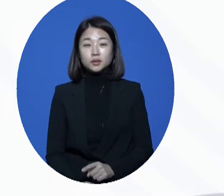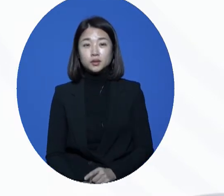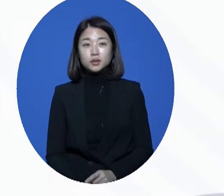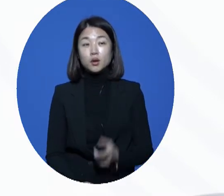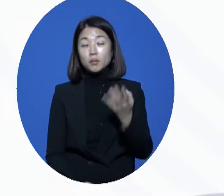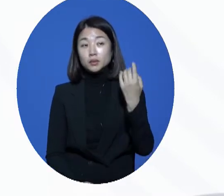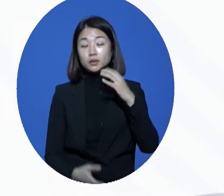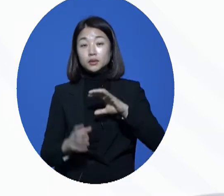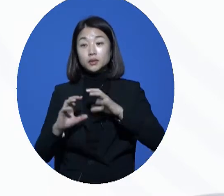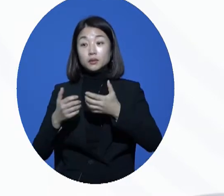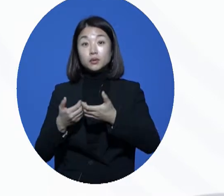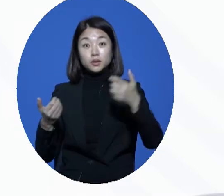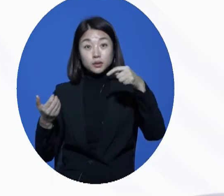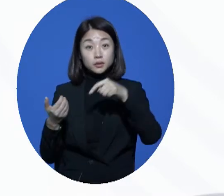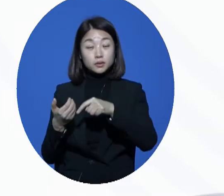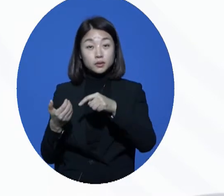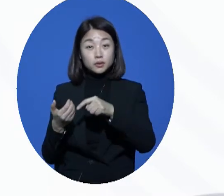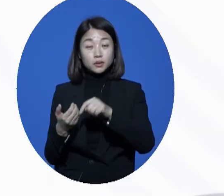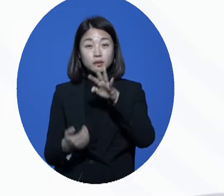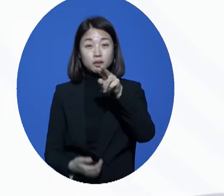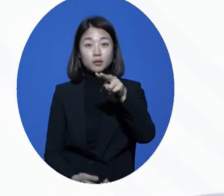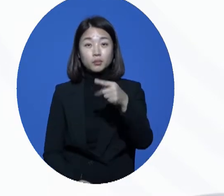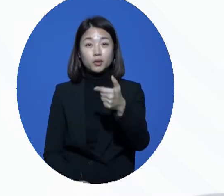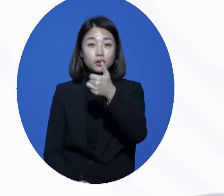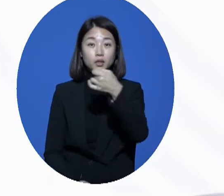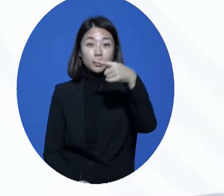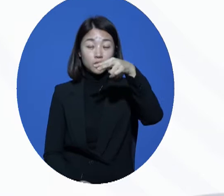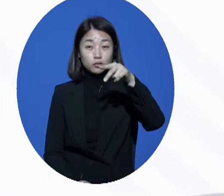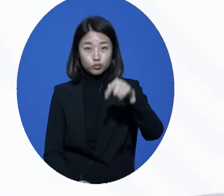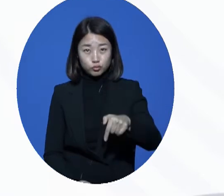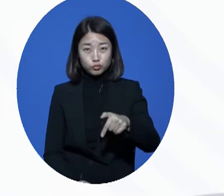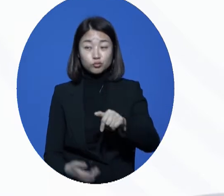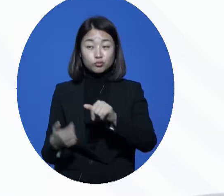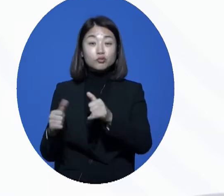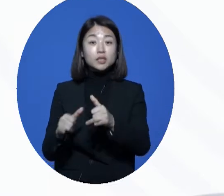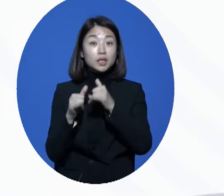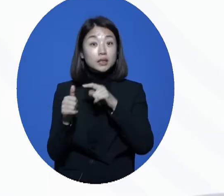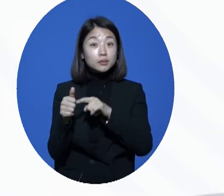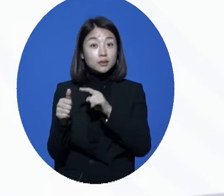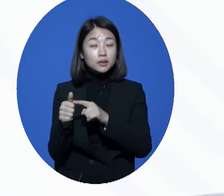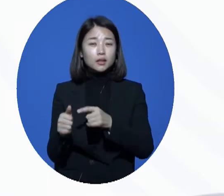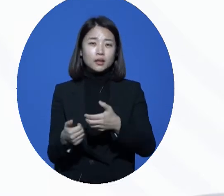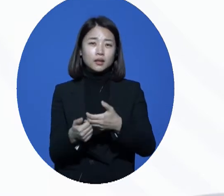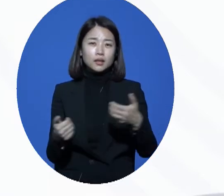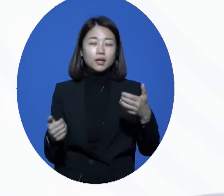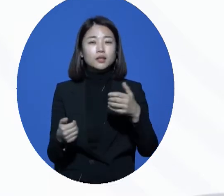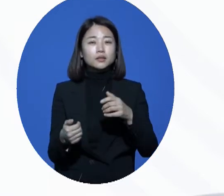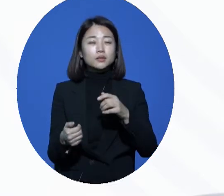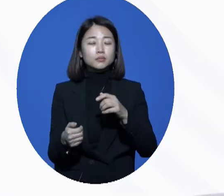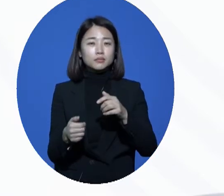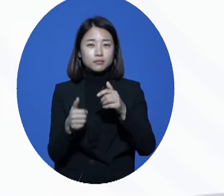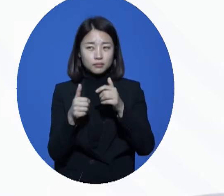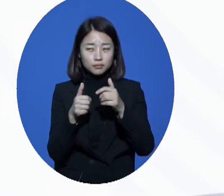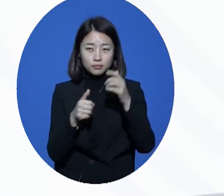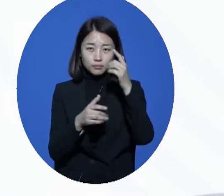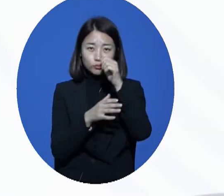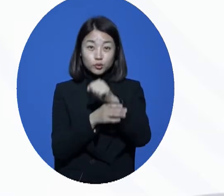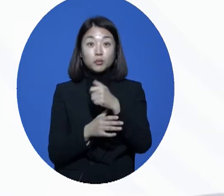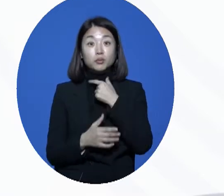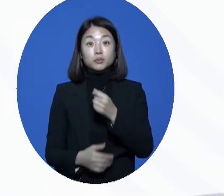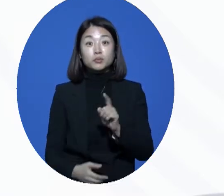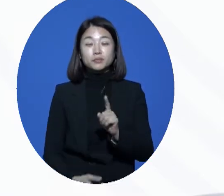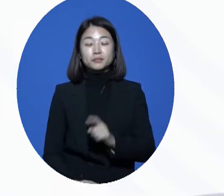세상을 떠나셨던 고 변희수 하사님에 대한 애도도 함께 하고 싶습니다. 제가 이 이야기를 먼저